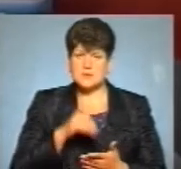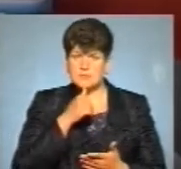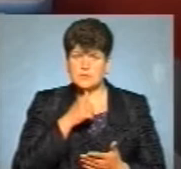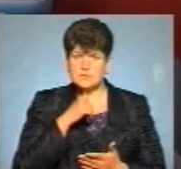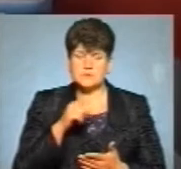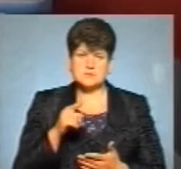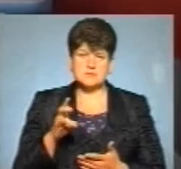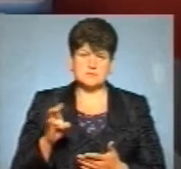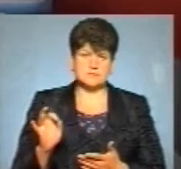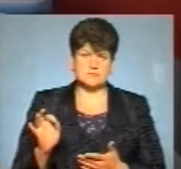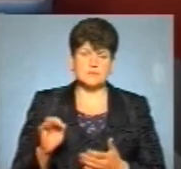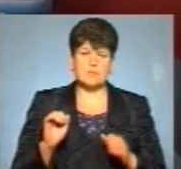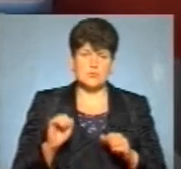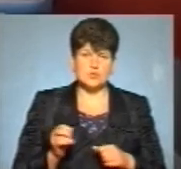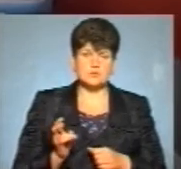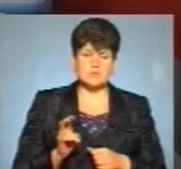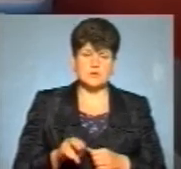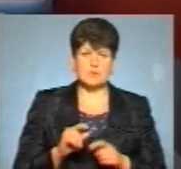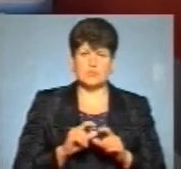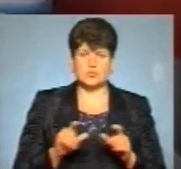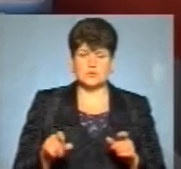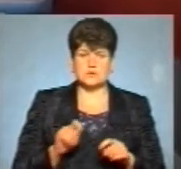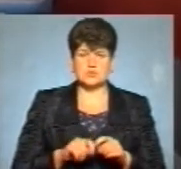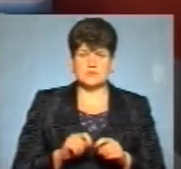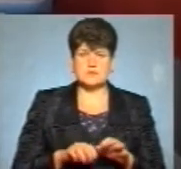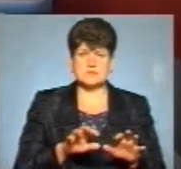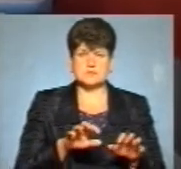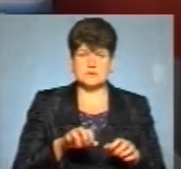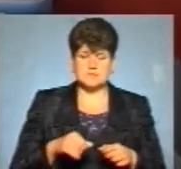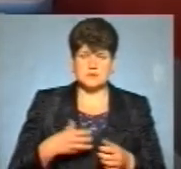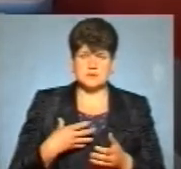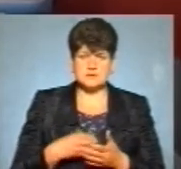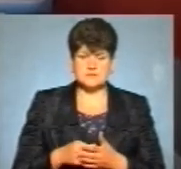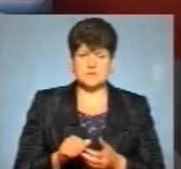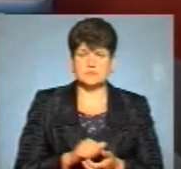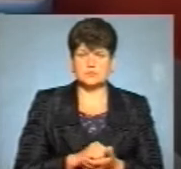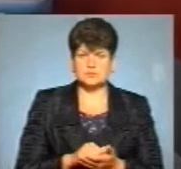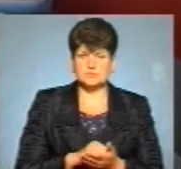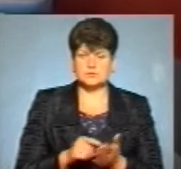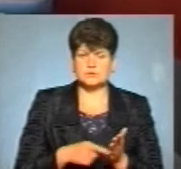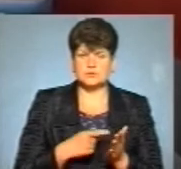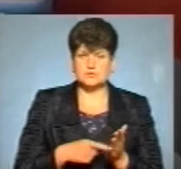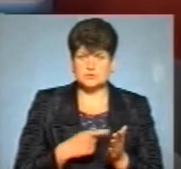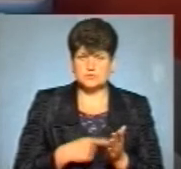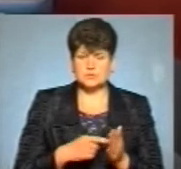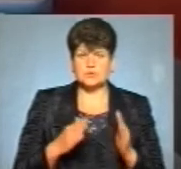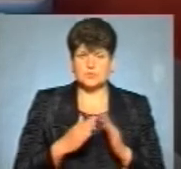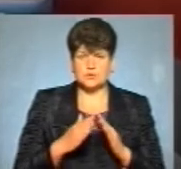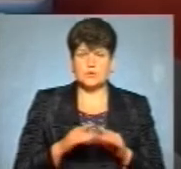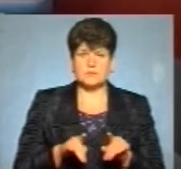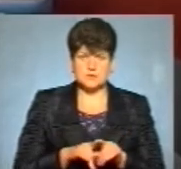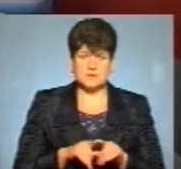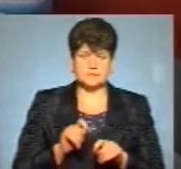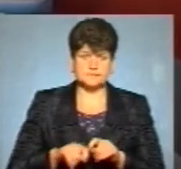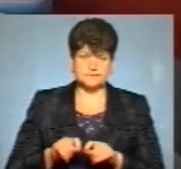незалежне оцінювання, може прийти у пункт тестування і узяти свій зошит, паперовий зразок, і, зрозуміло, вдома також його